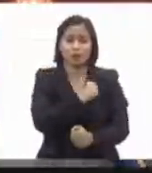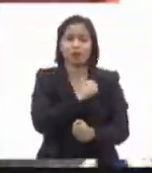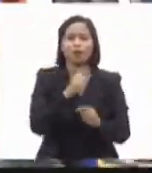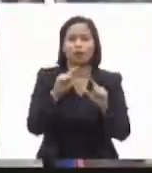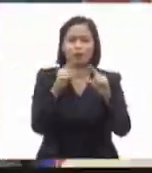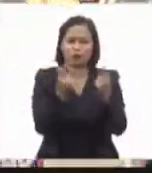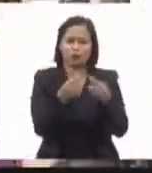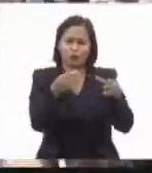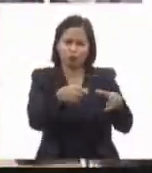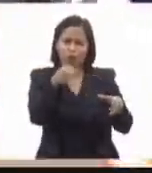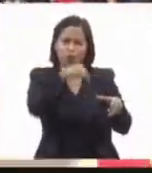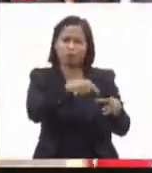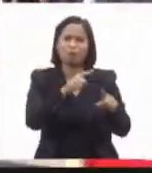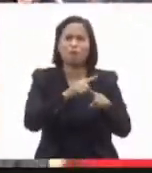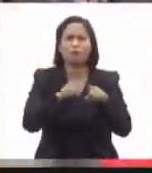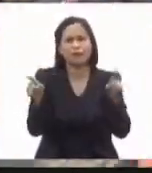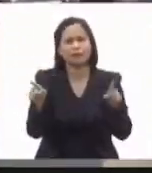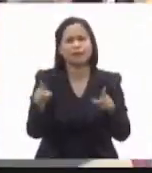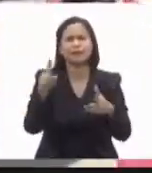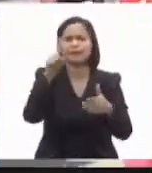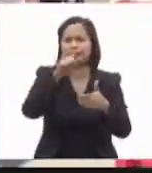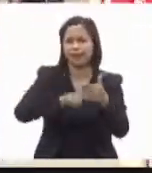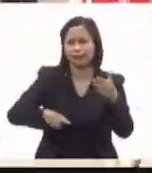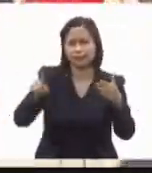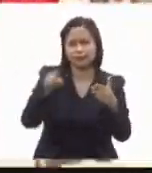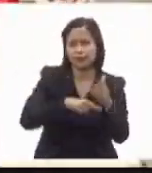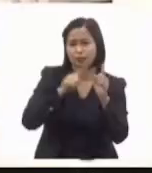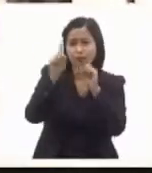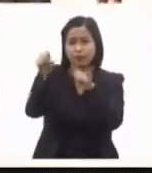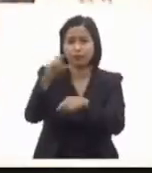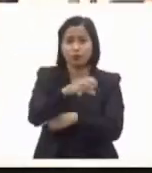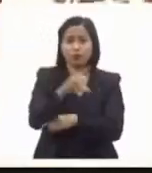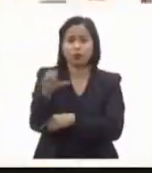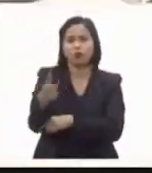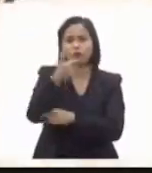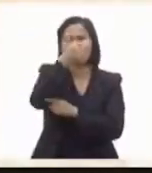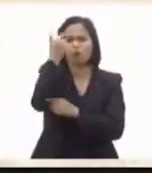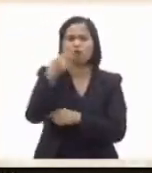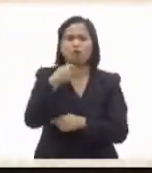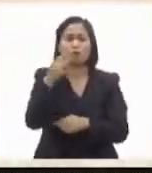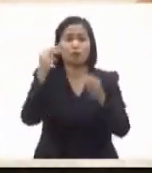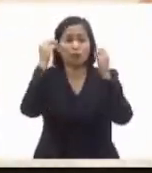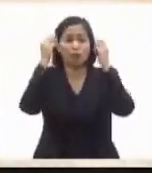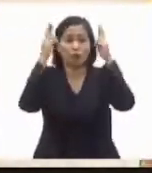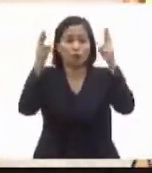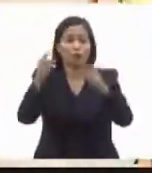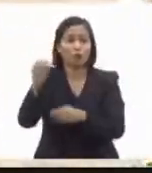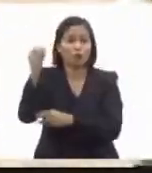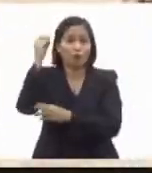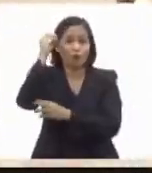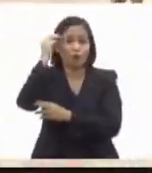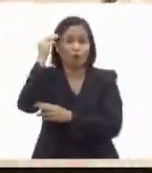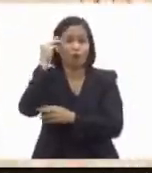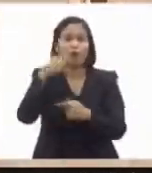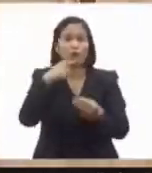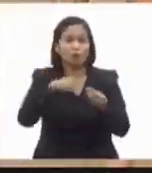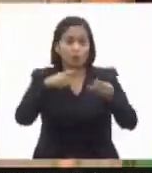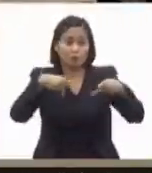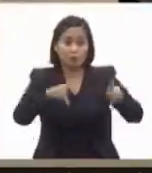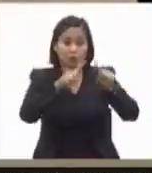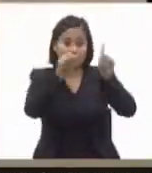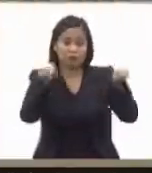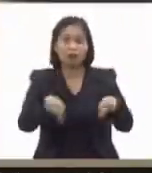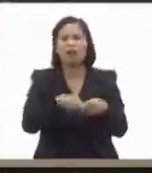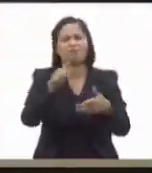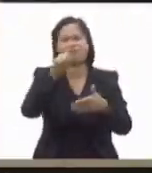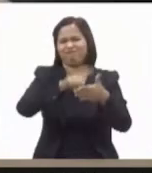Demokratiko. Pero naudlot ang pagpunta nila sa Caloocan matapos bawiin ni Mayor Oka Malapitan ang kanilang campaign permit. Ayon